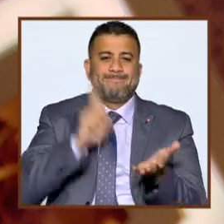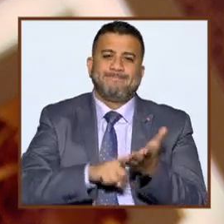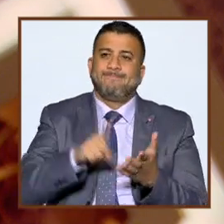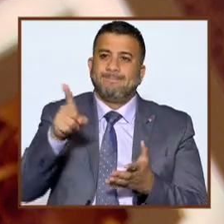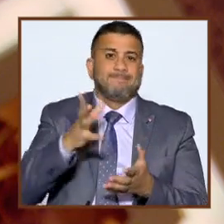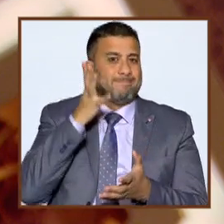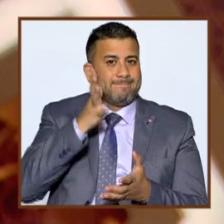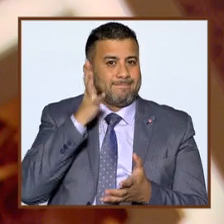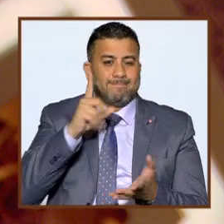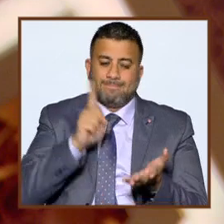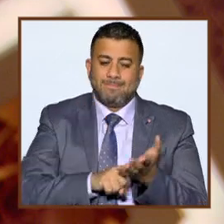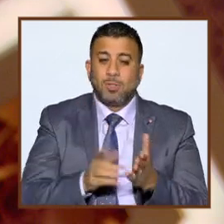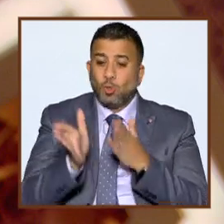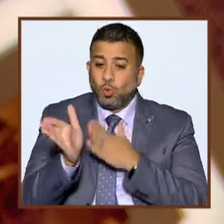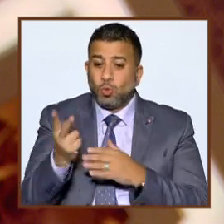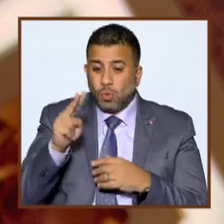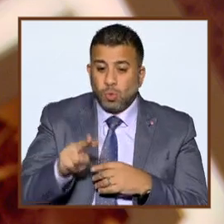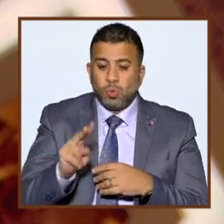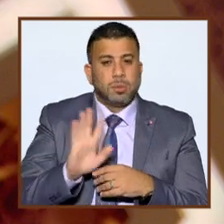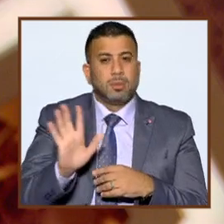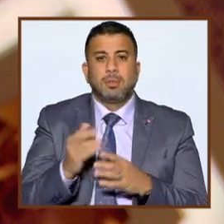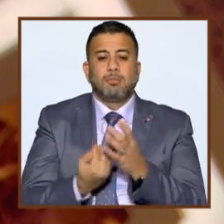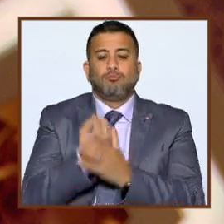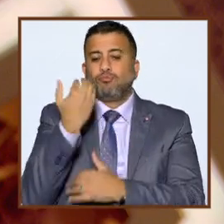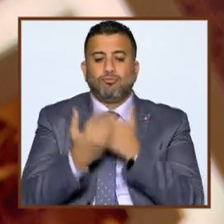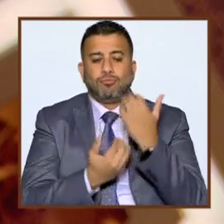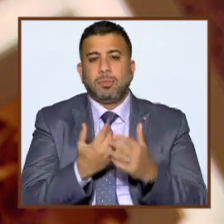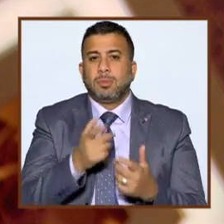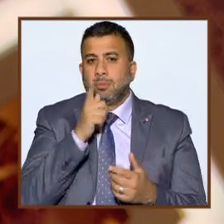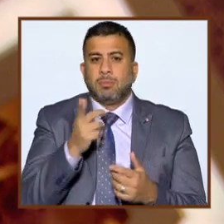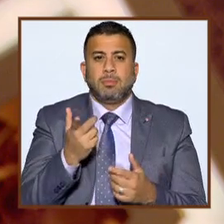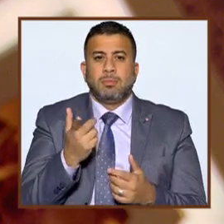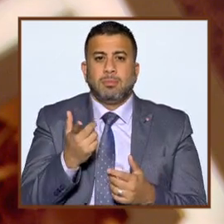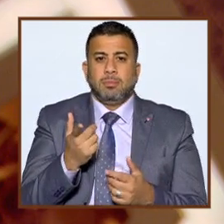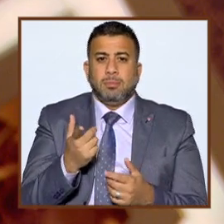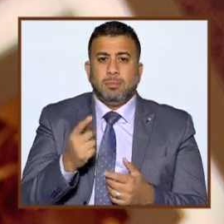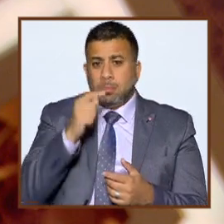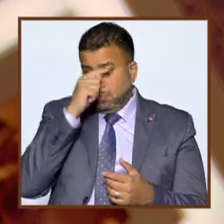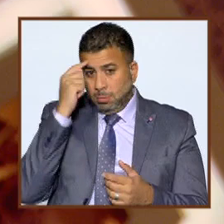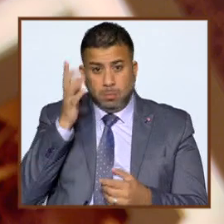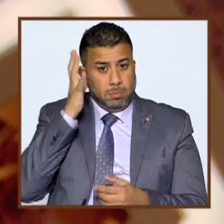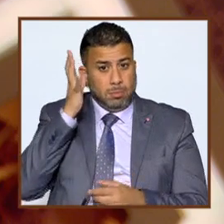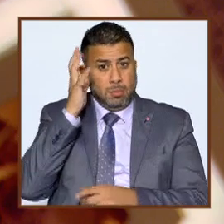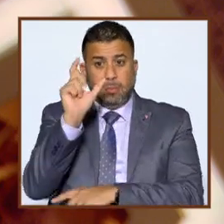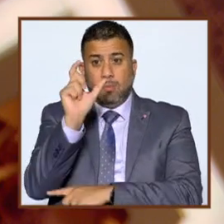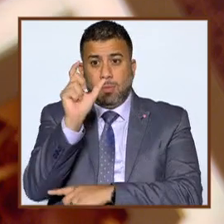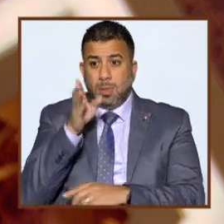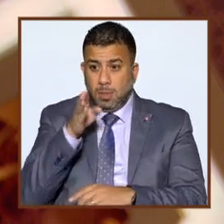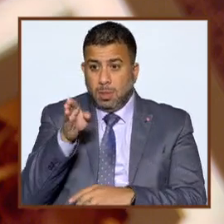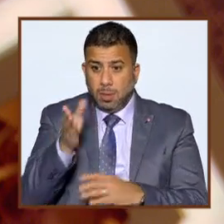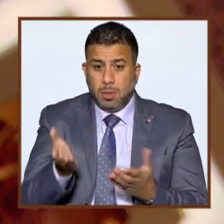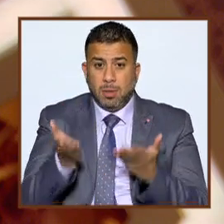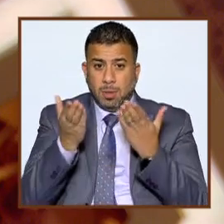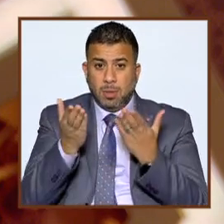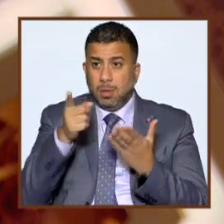الوضوء انتهى وقت صلاة سنة الوضوء لأن سببها الوضوء فهو يصلي بعد الوضوء. طيب إذا دخل المسجد وجد الصلاة قائم يصلي